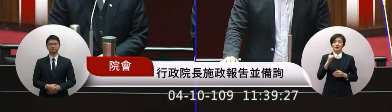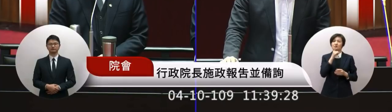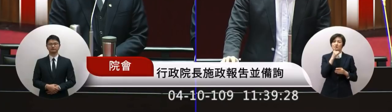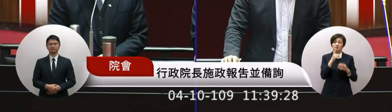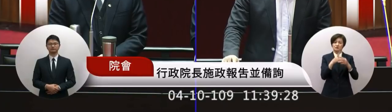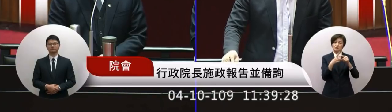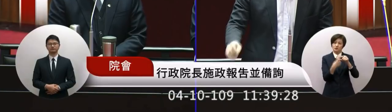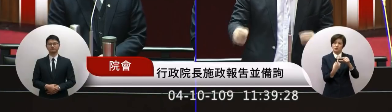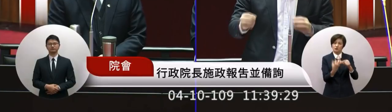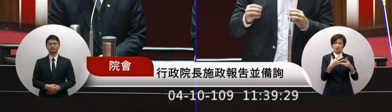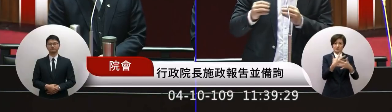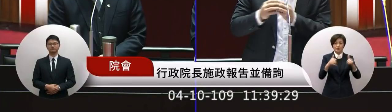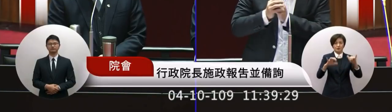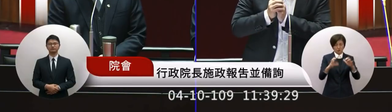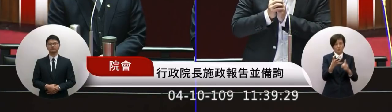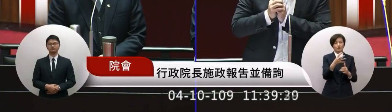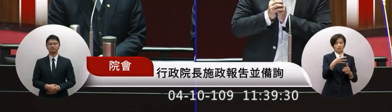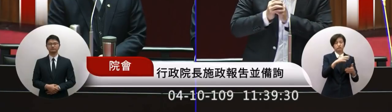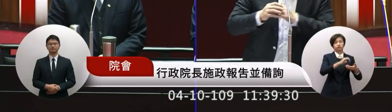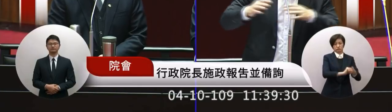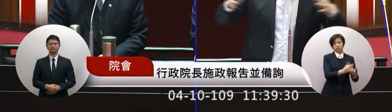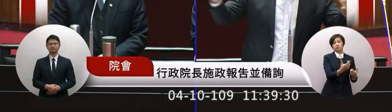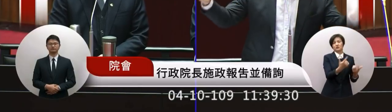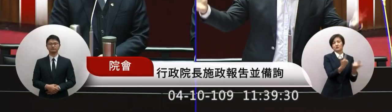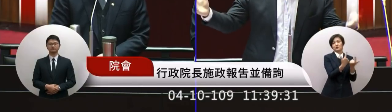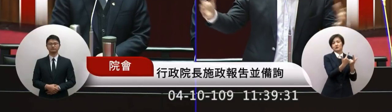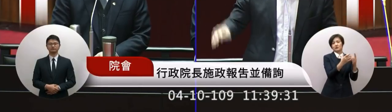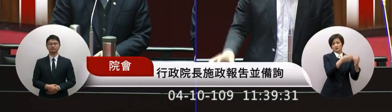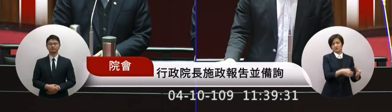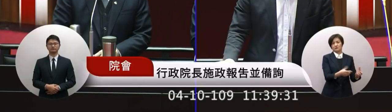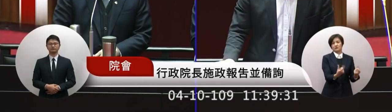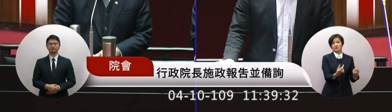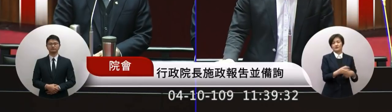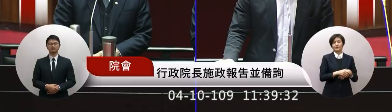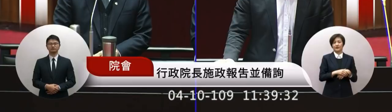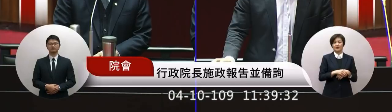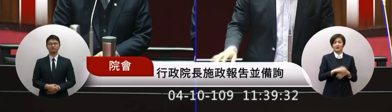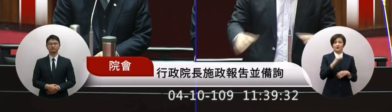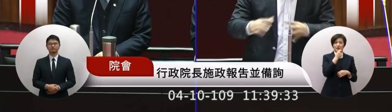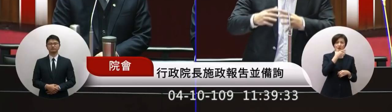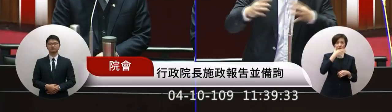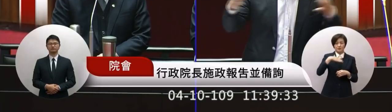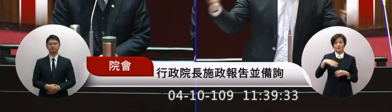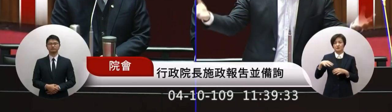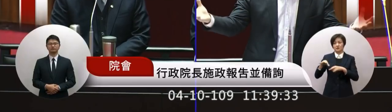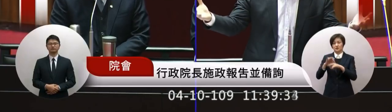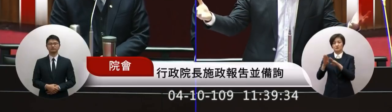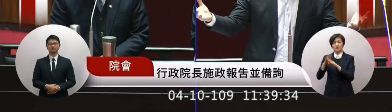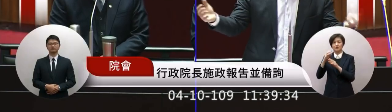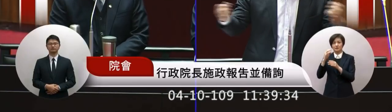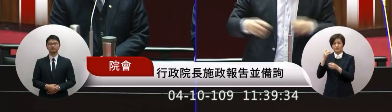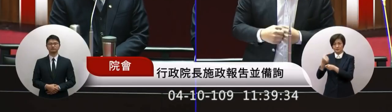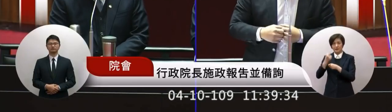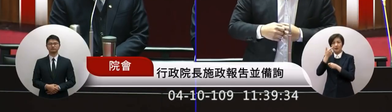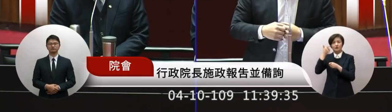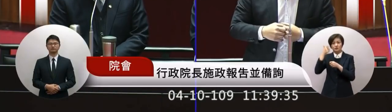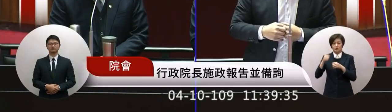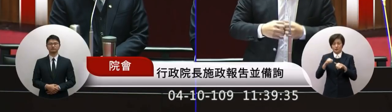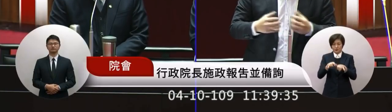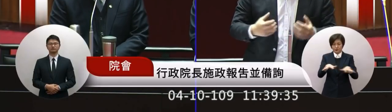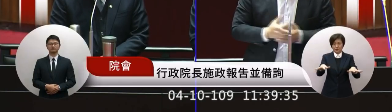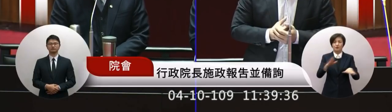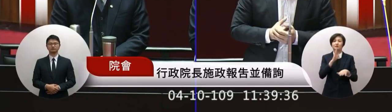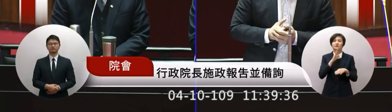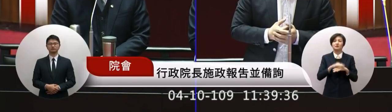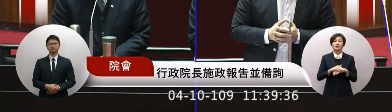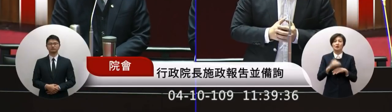是决定要放伫遮。其实哦，你看台北去所谓台澎金马的交通，伊是扇形的辐射，但是如果呢，咱